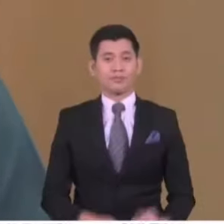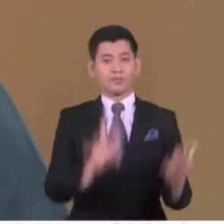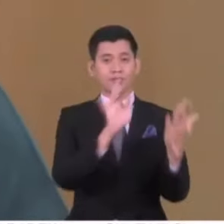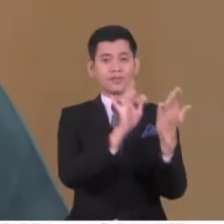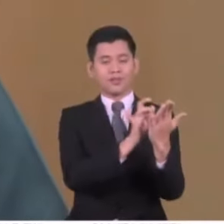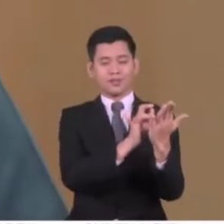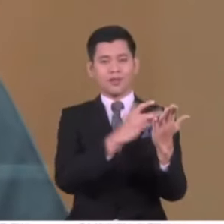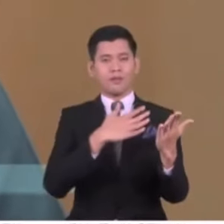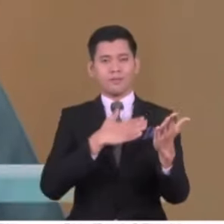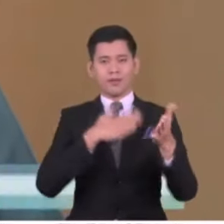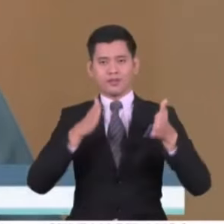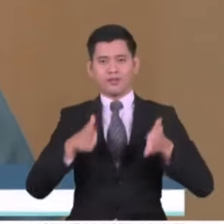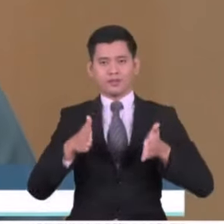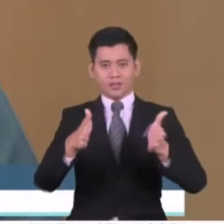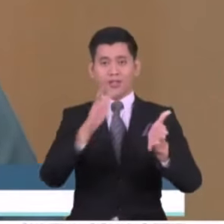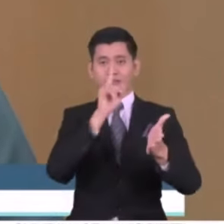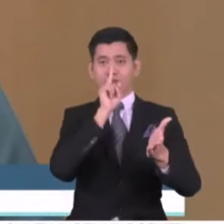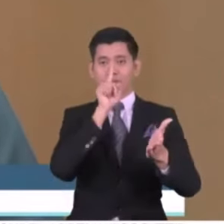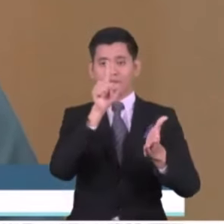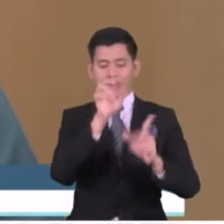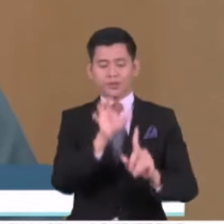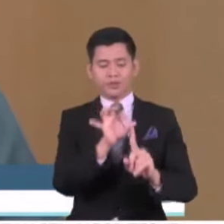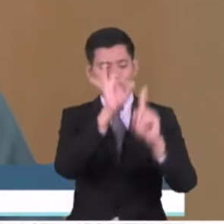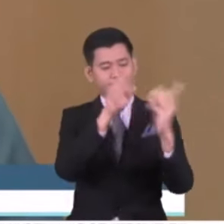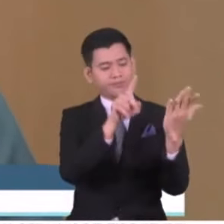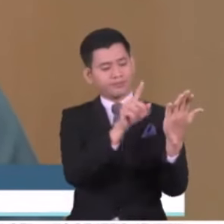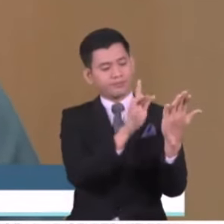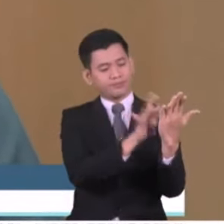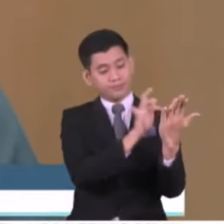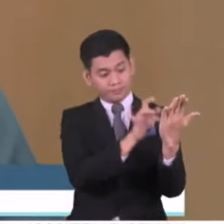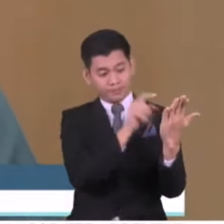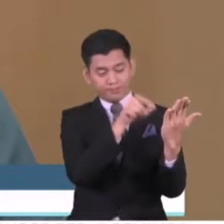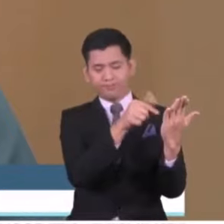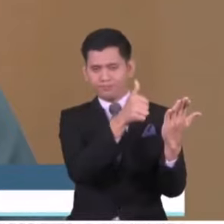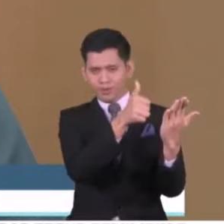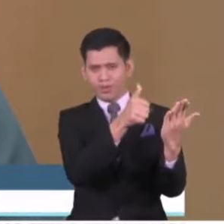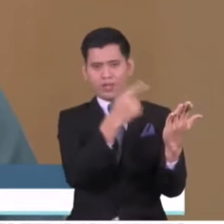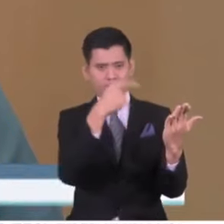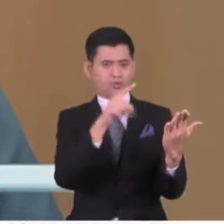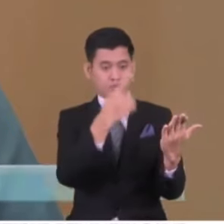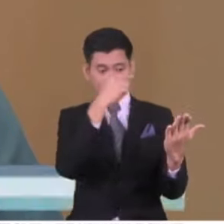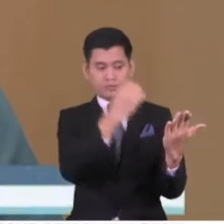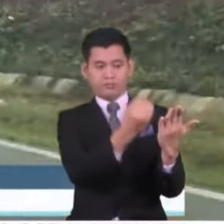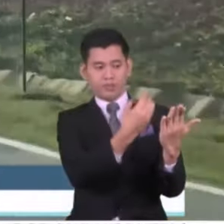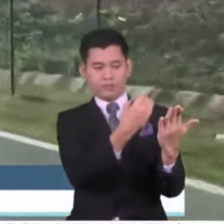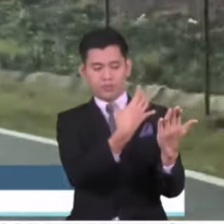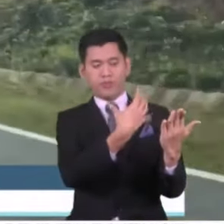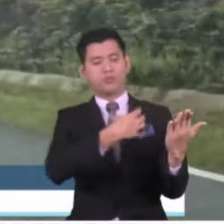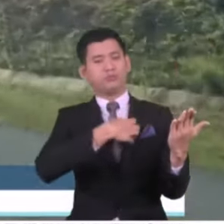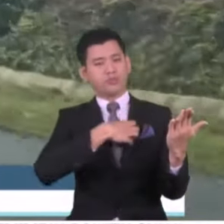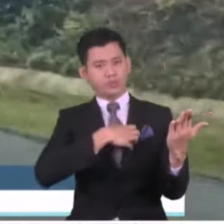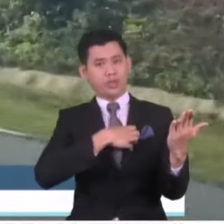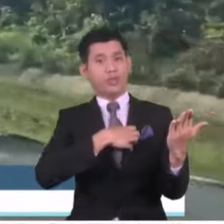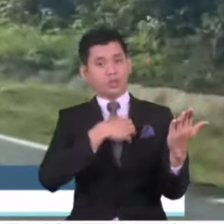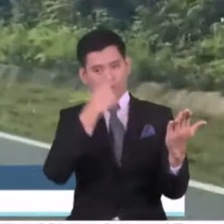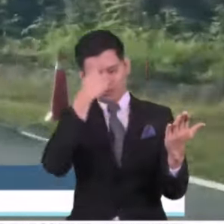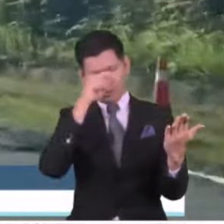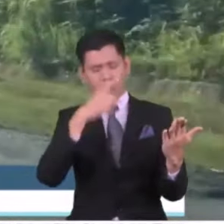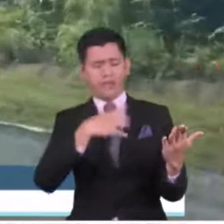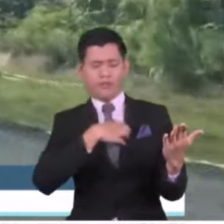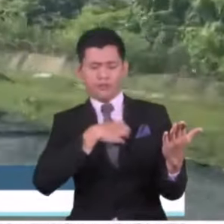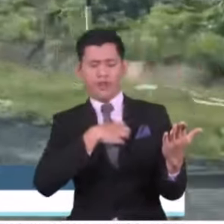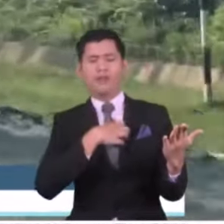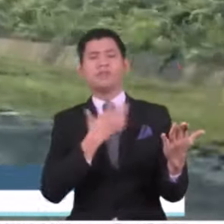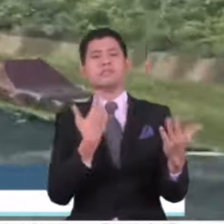Aplikasi My Jalan merupakan aplikasi khusus bagi aduan berkaitan jalan raya seperti jalan rosak, jalan berlubang